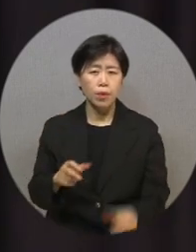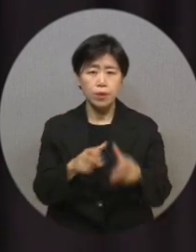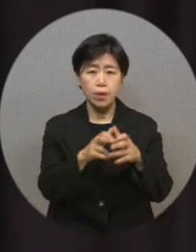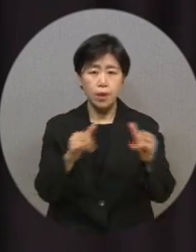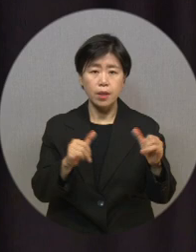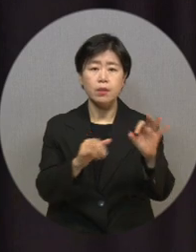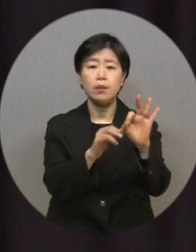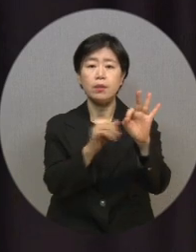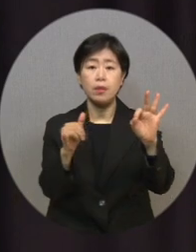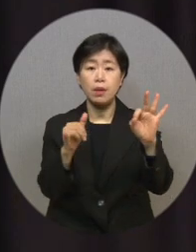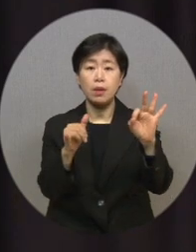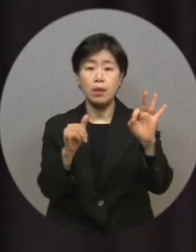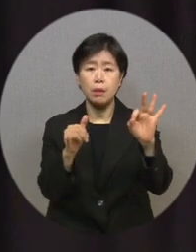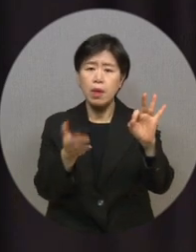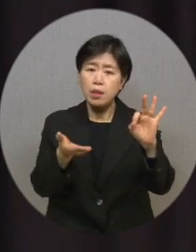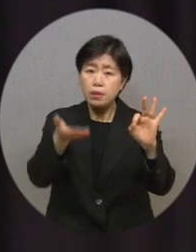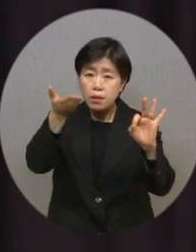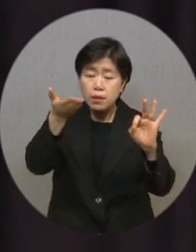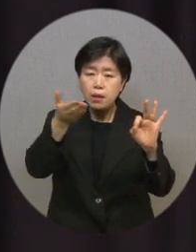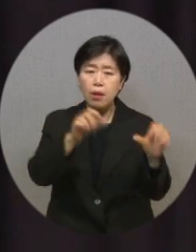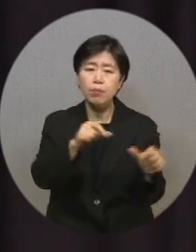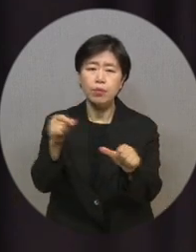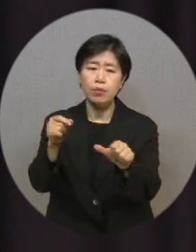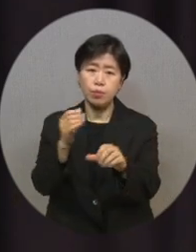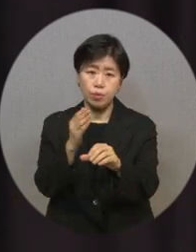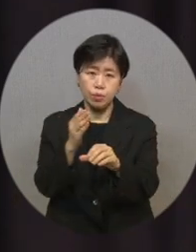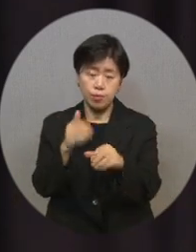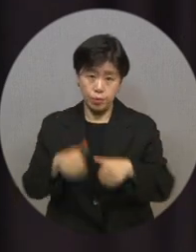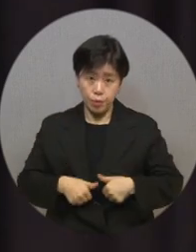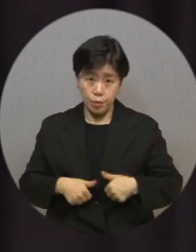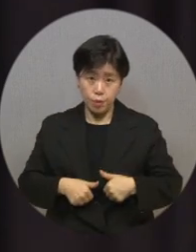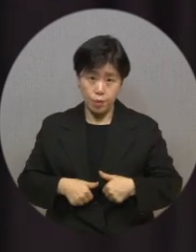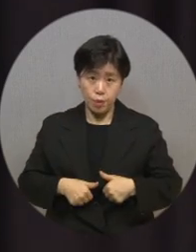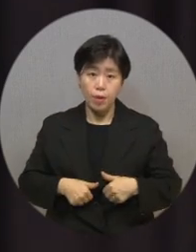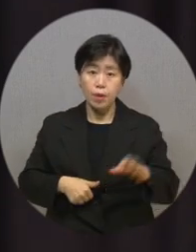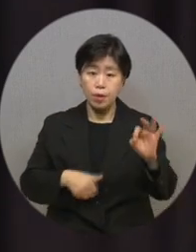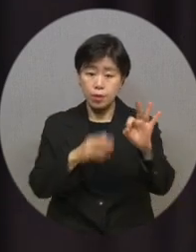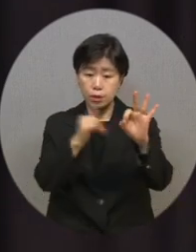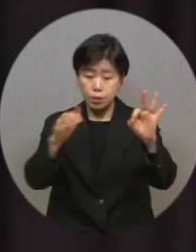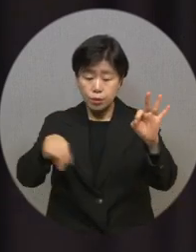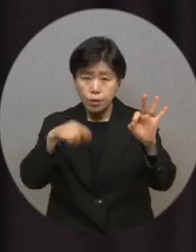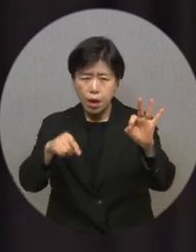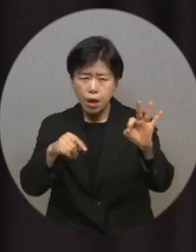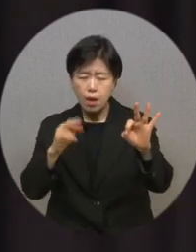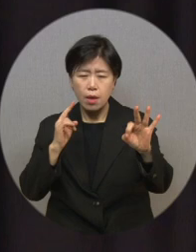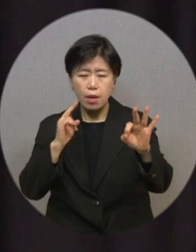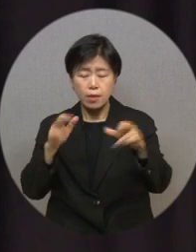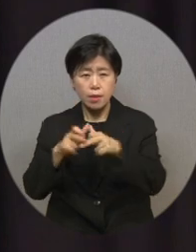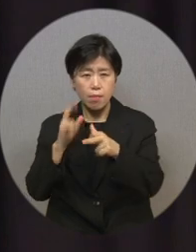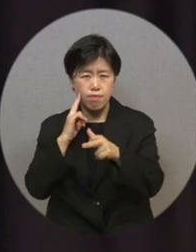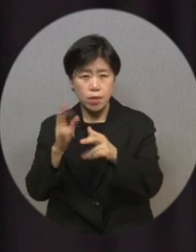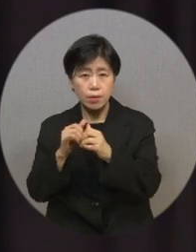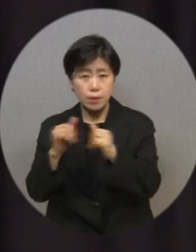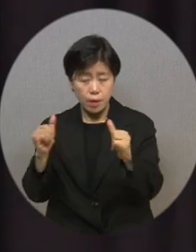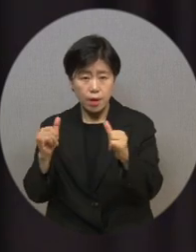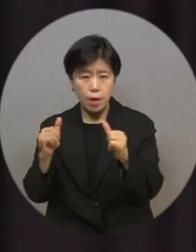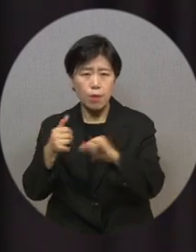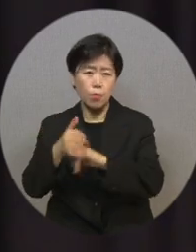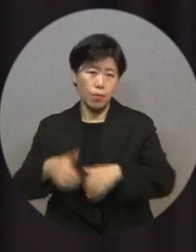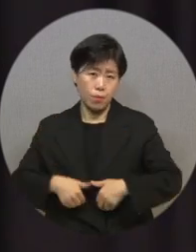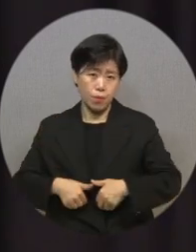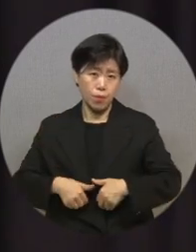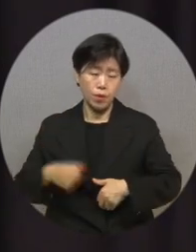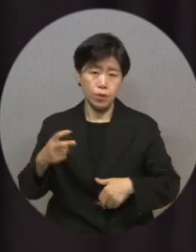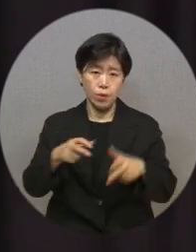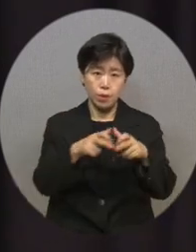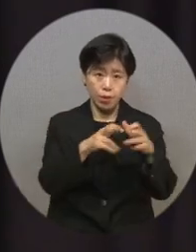고용돼 되고요 그중에 중중 장애인을 30% 이상 고용해야 되는 사업이고 그다음에 장애인 장애인 노인 임산부